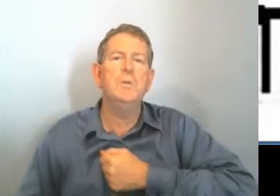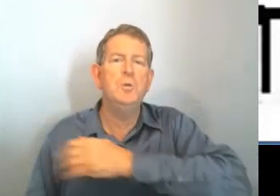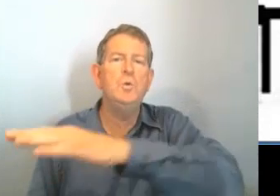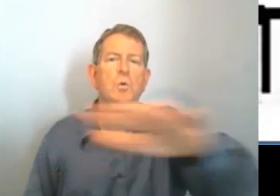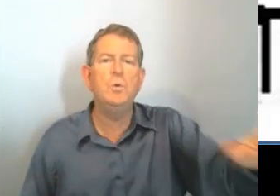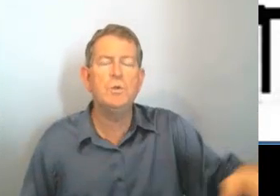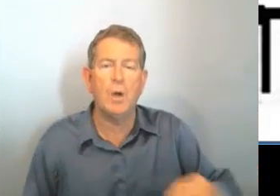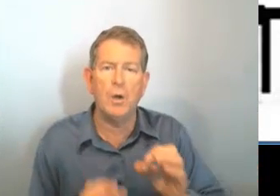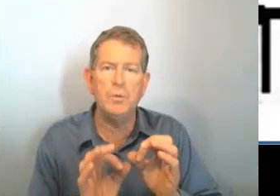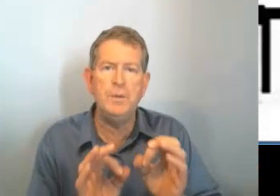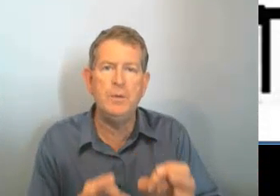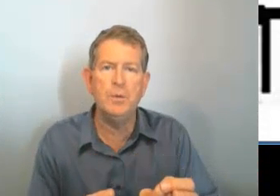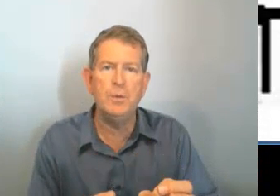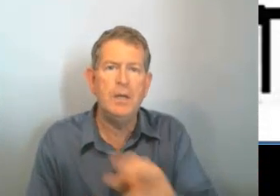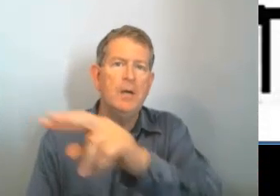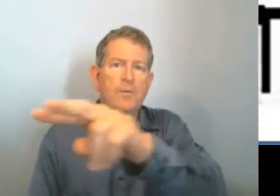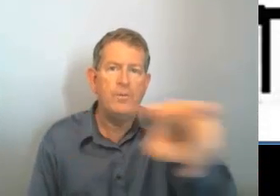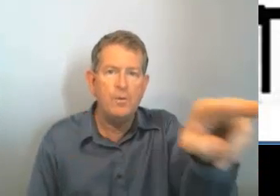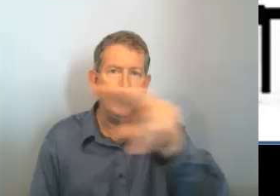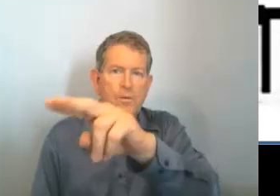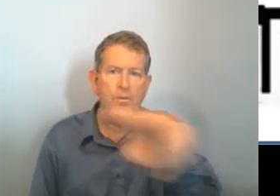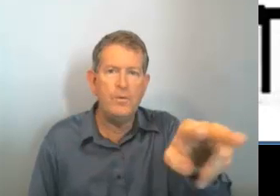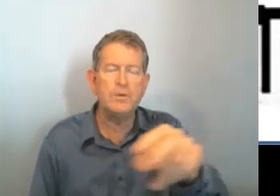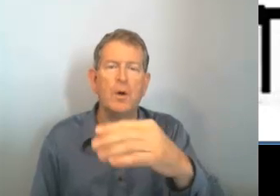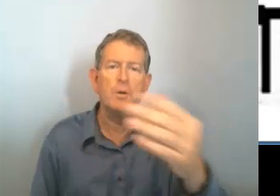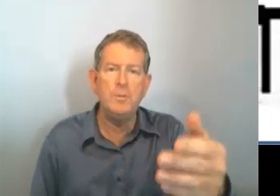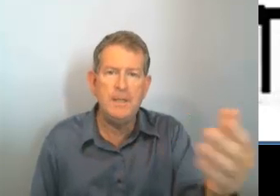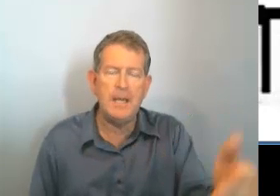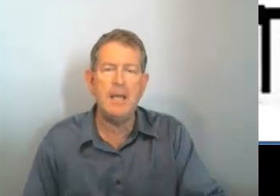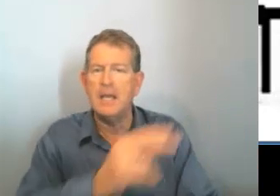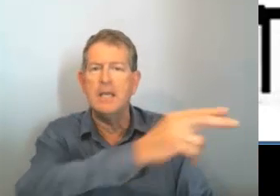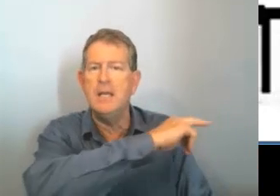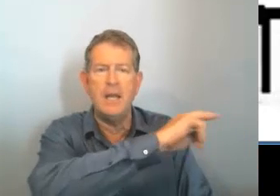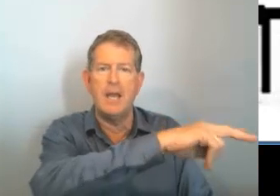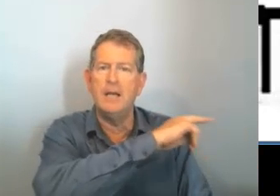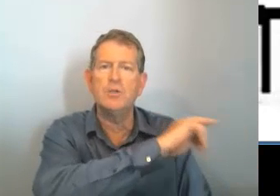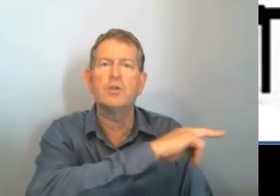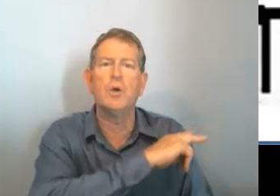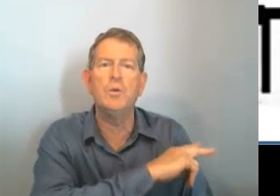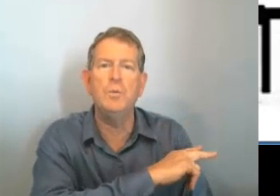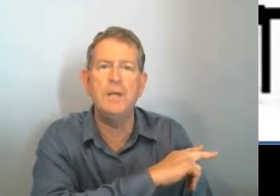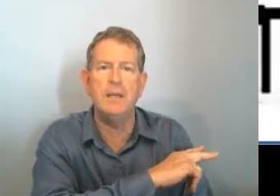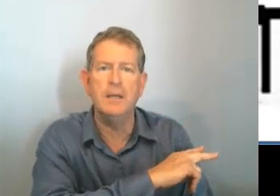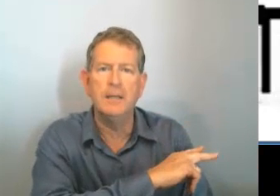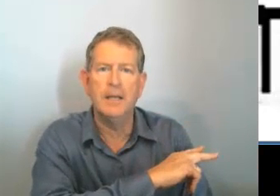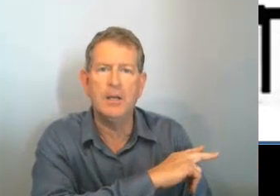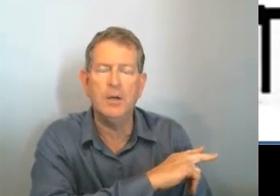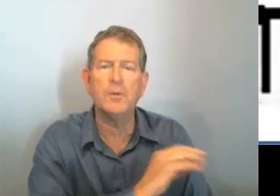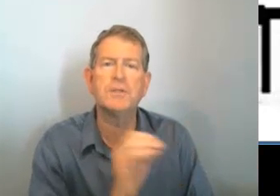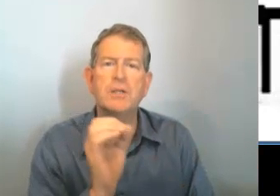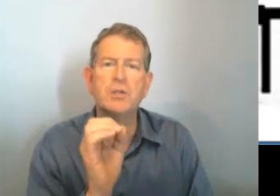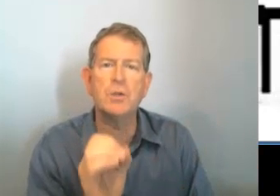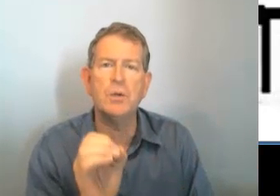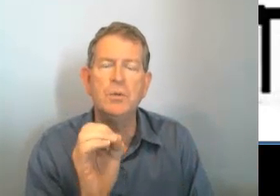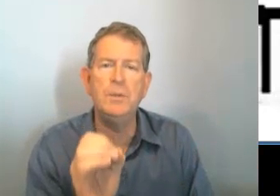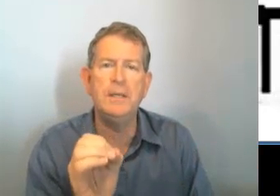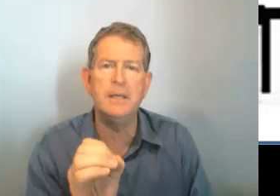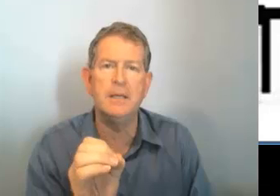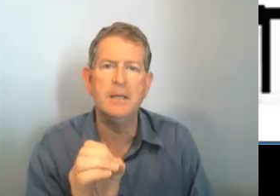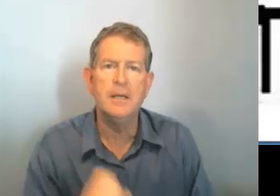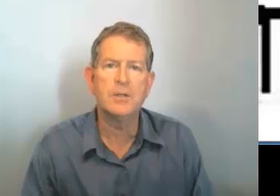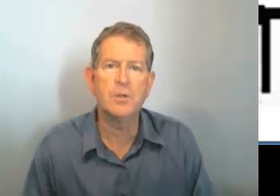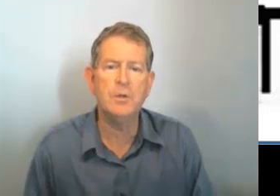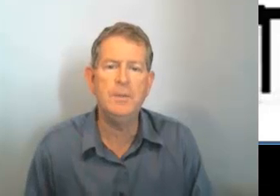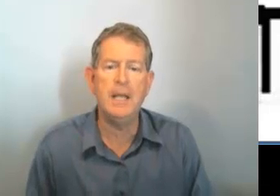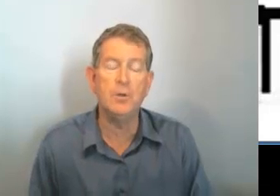nous nous ennuyons, vous vous ennuyez et il et elle s'ennuient. D'accord? Donc c'est